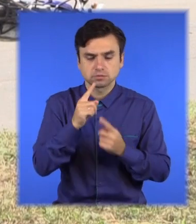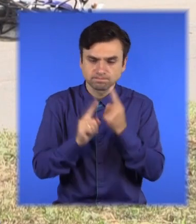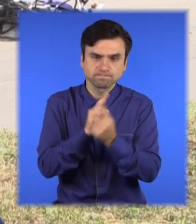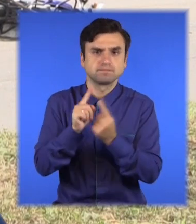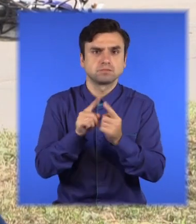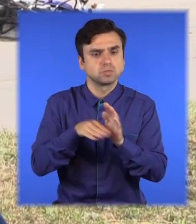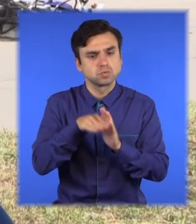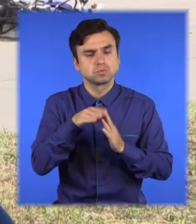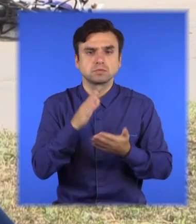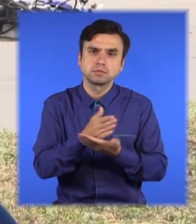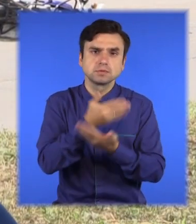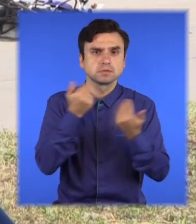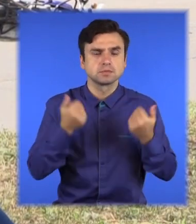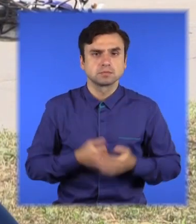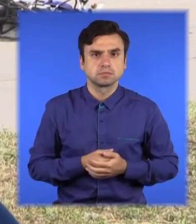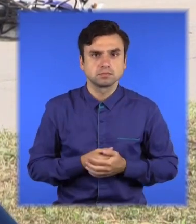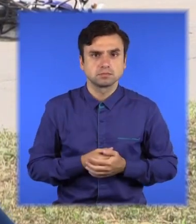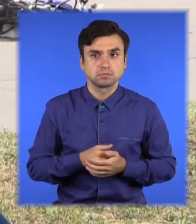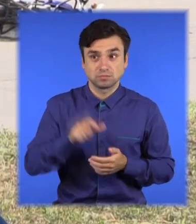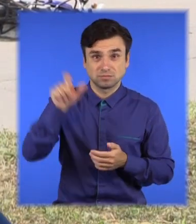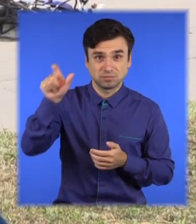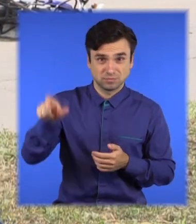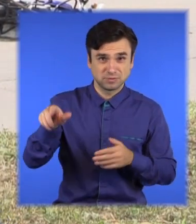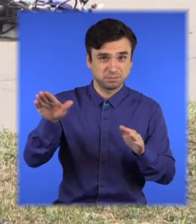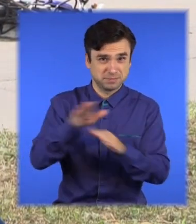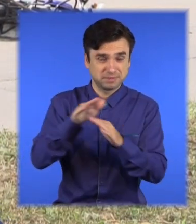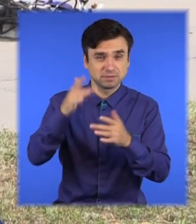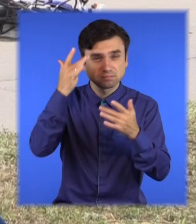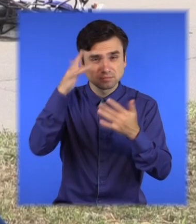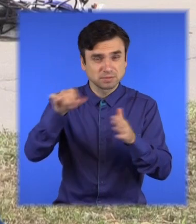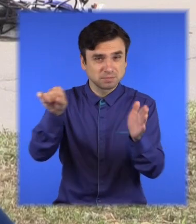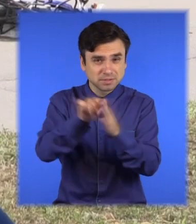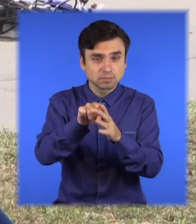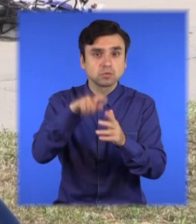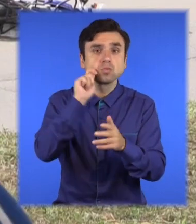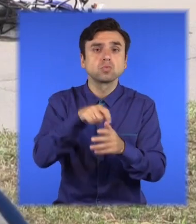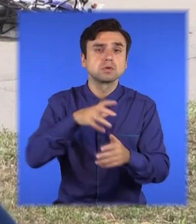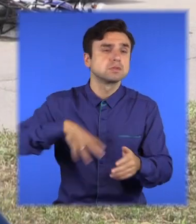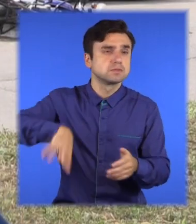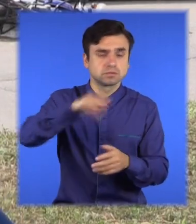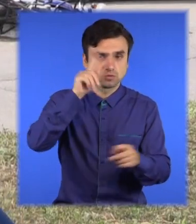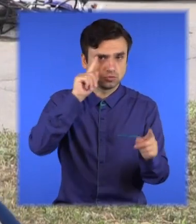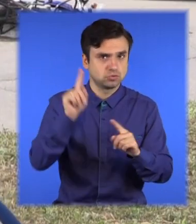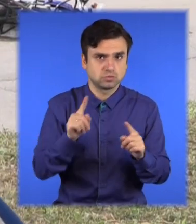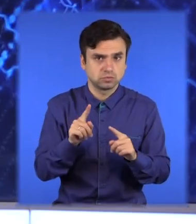и шла фонтаном кровь. Вот что я увидела. Скорая приехала где-то через минут 15, а может и 20, долго скорая не